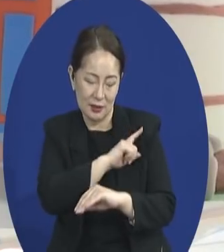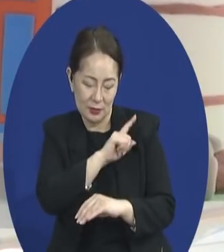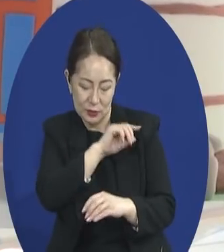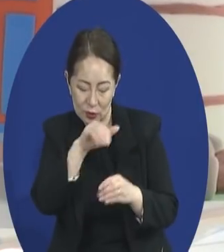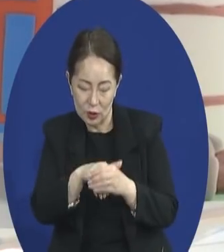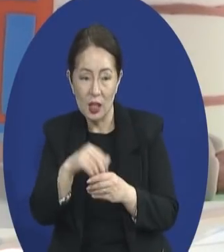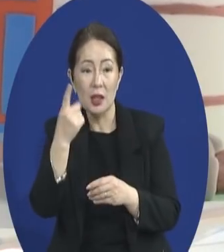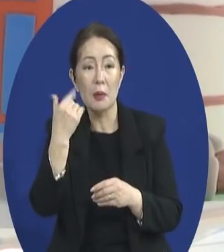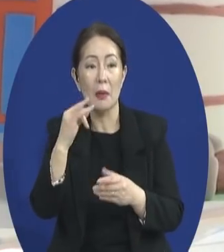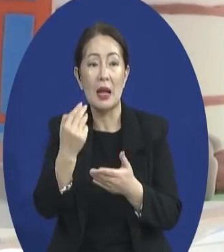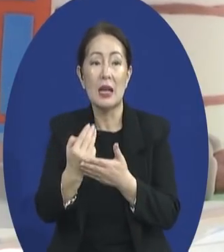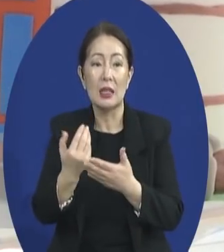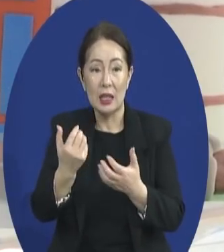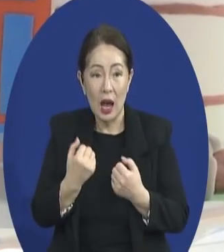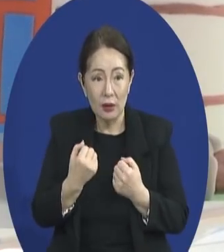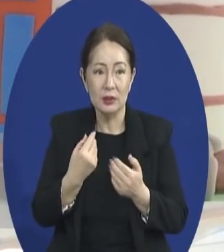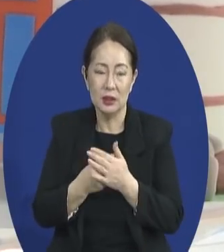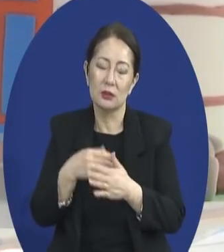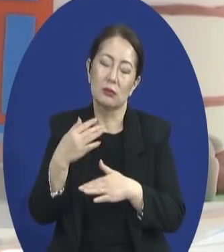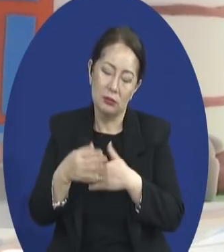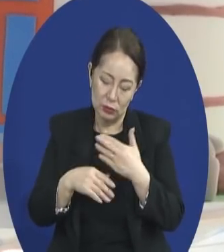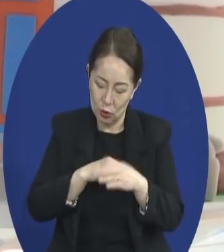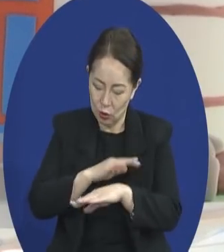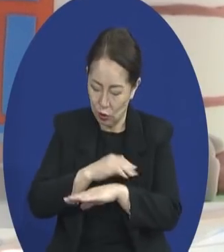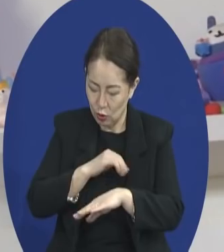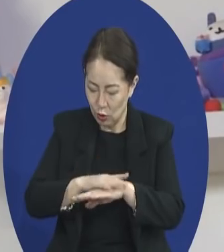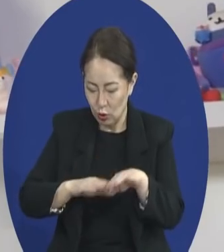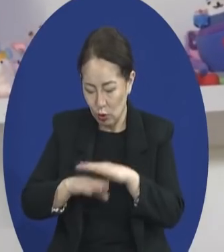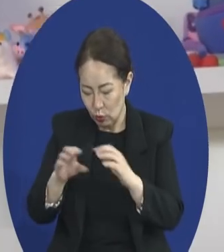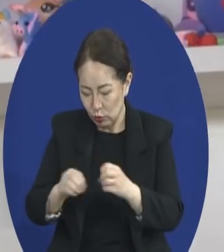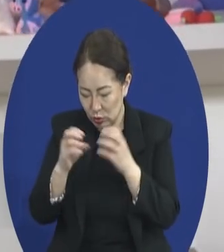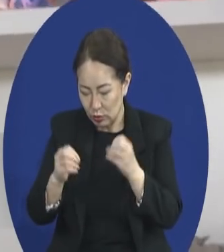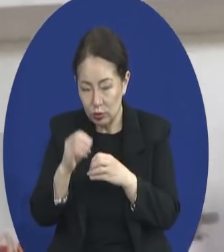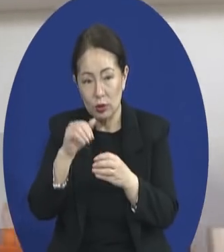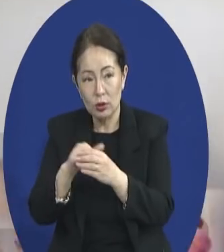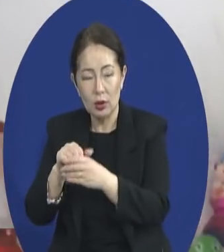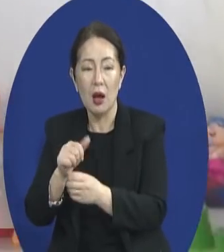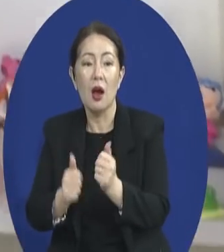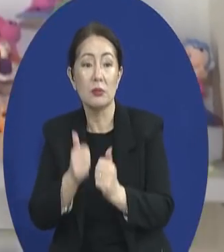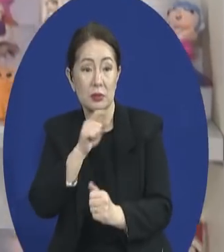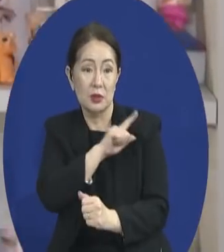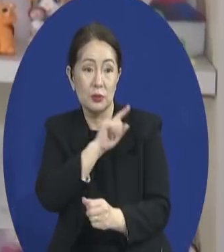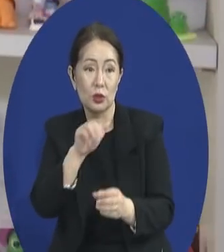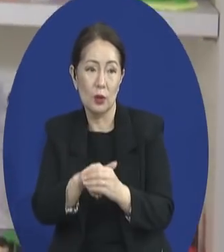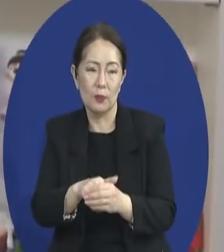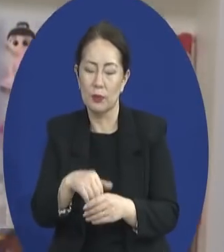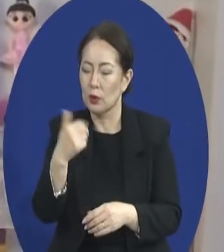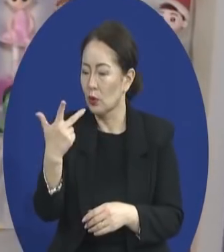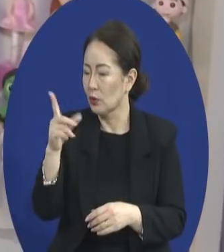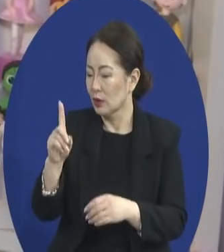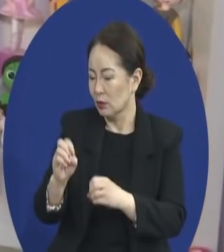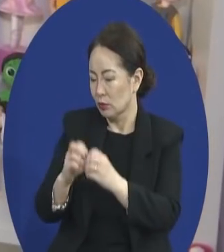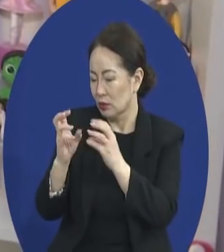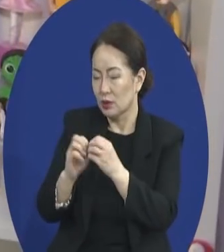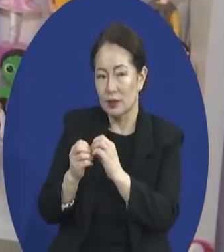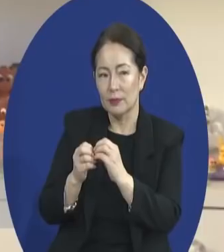байрын шагналыгч хүртжээ. Энэ мэтлэн өөрийн хийсэн бүтээлээр олон тэмцээнд амжилттай оролцсон байна. 3D баримлын шавраар бүтээл